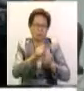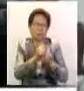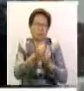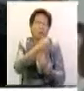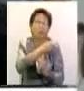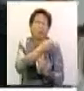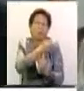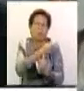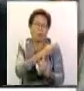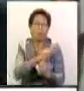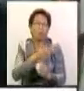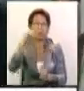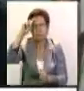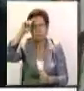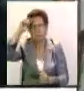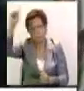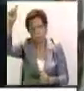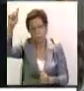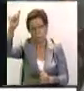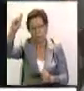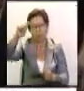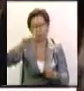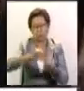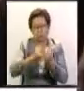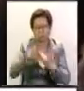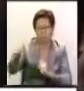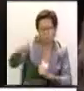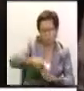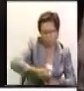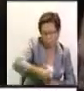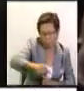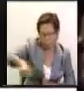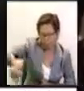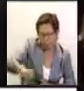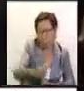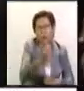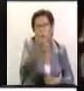Lubuk emas Terengganu melalui sukan pimpong dengan sasaran 12 pingat emas.